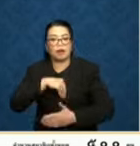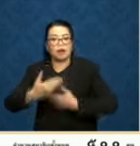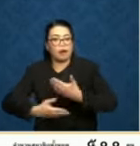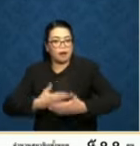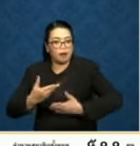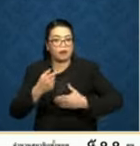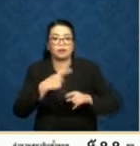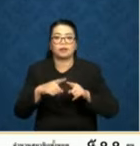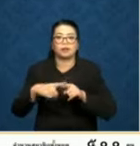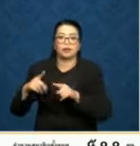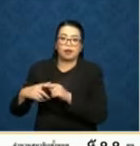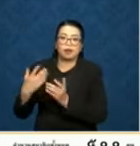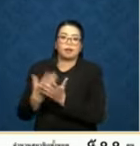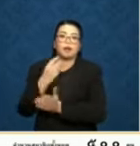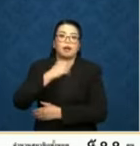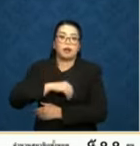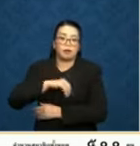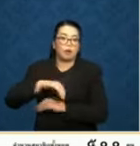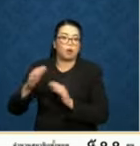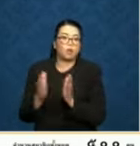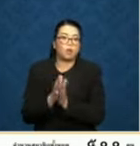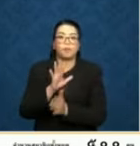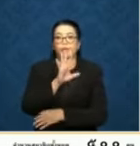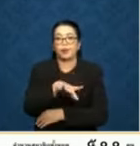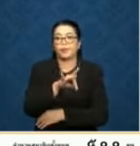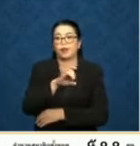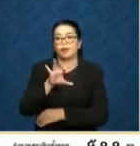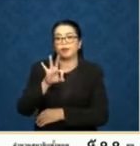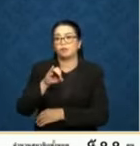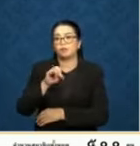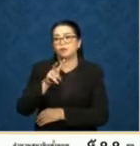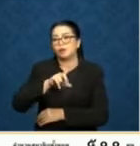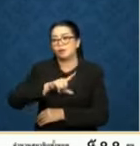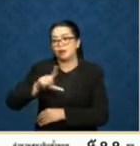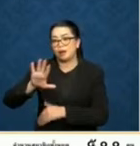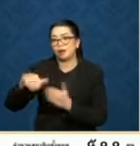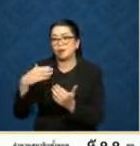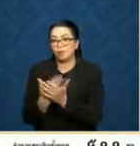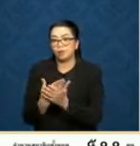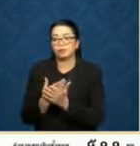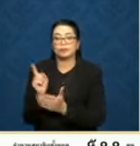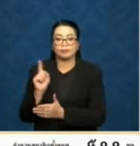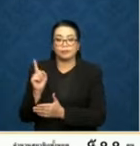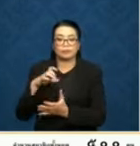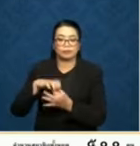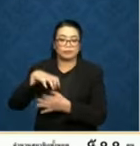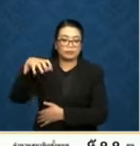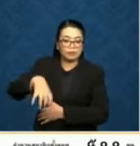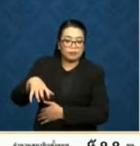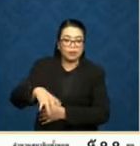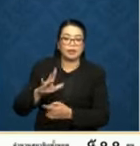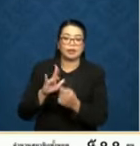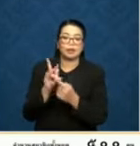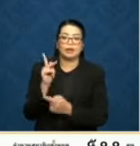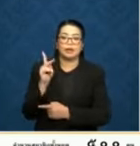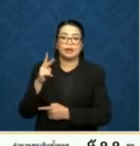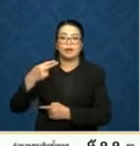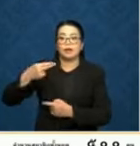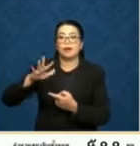อนต่างๆทางนี้สัประมาณ 5,892 ลานบาท พระธารมีเจีตต